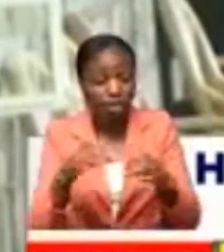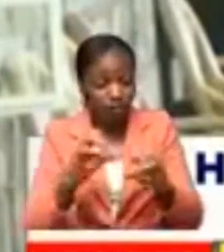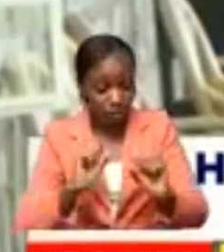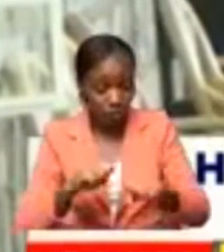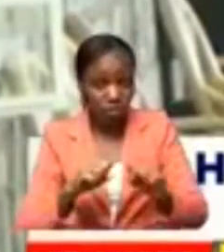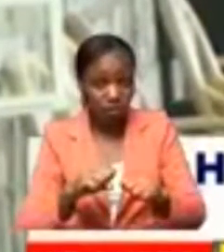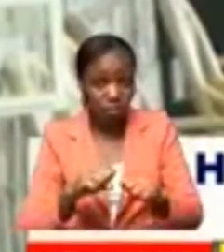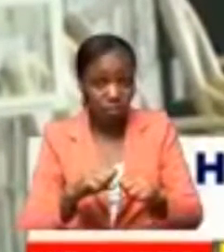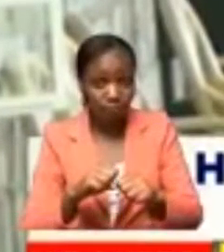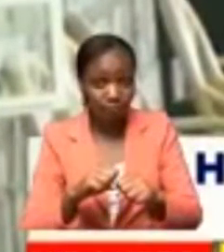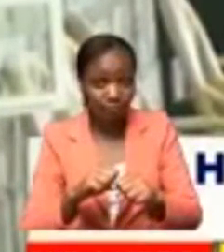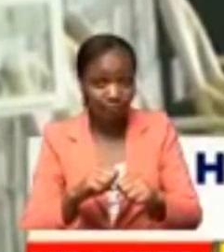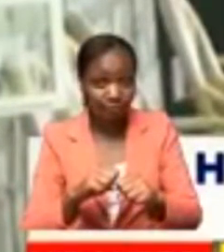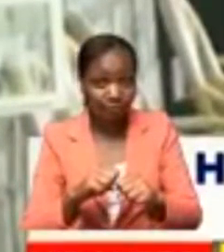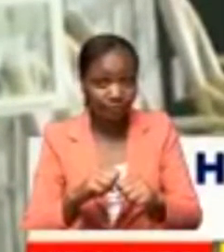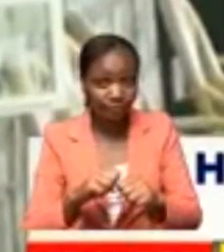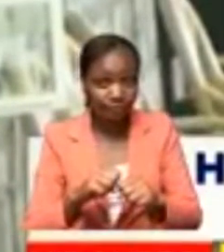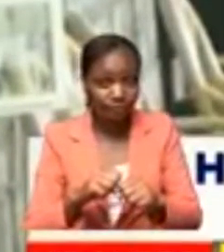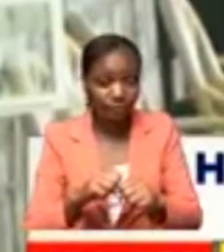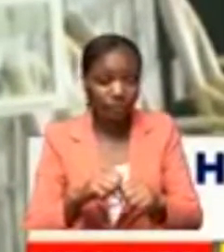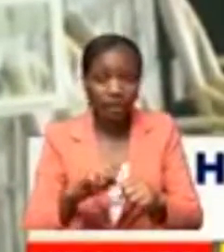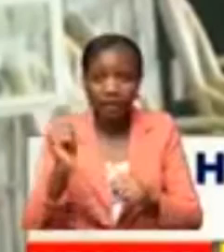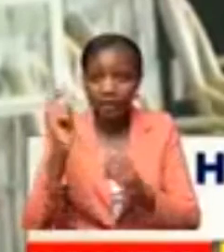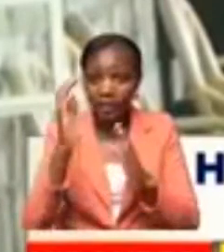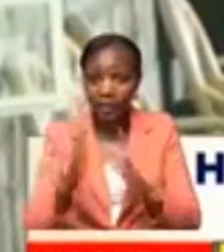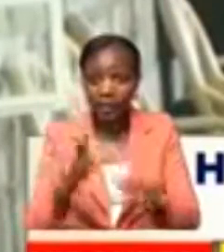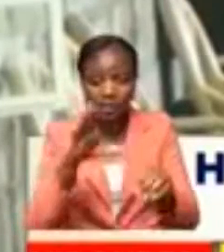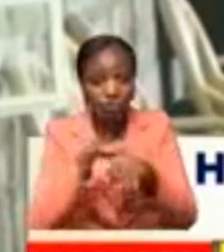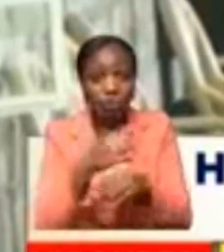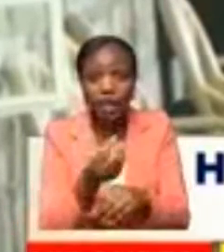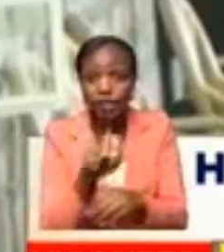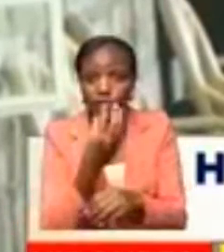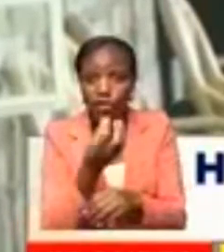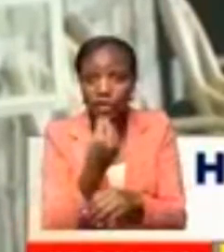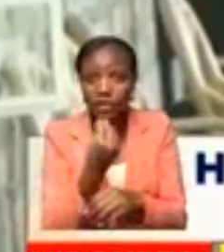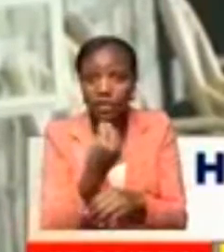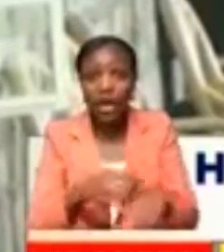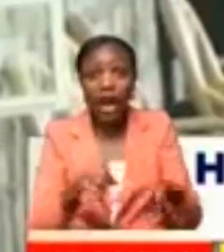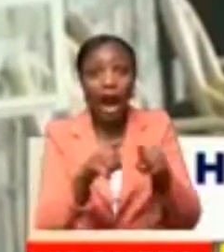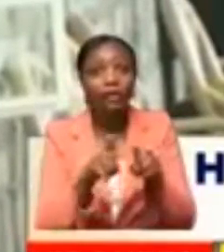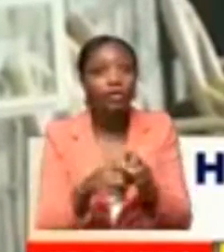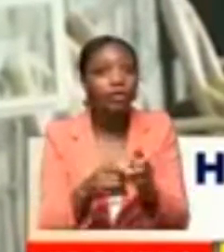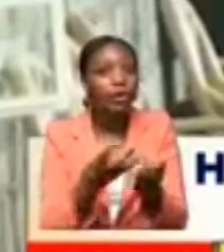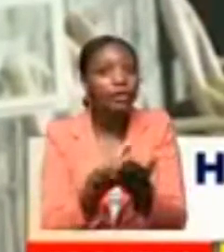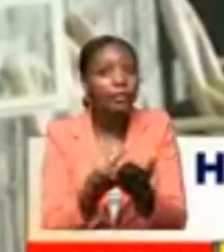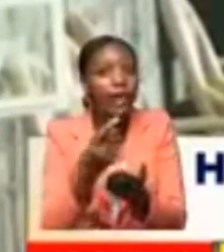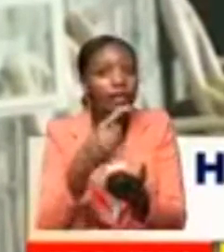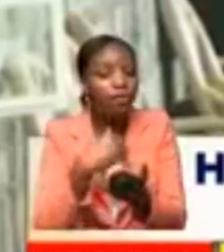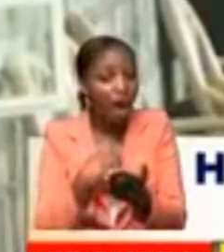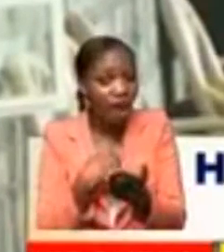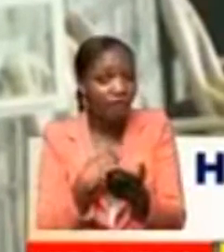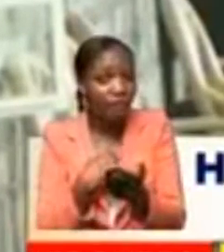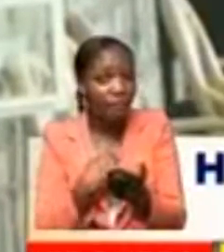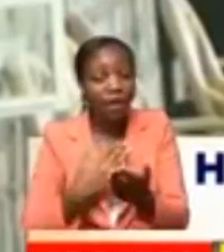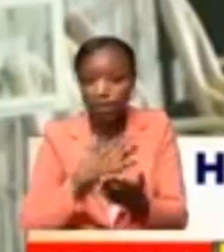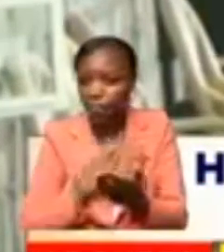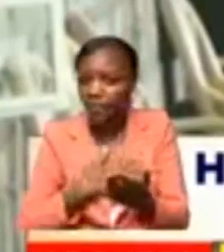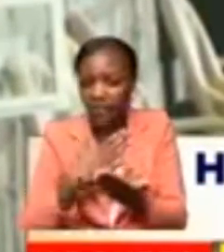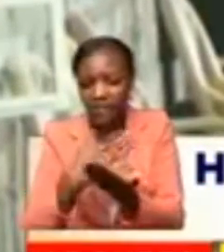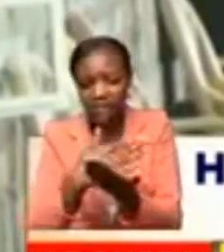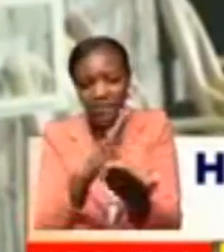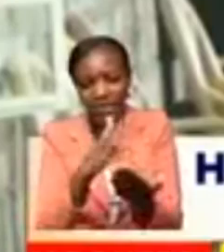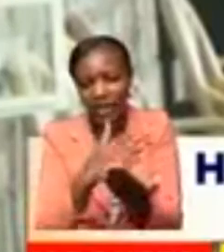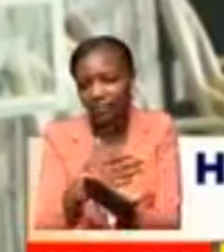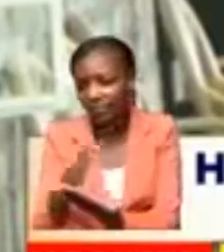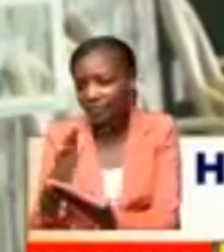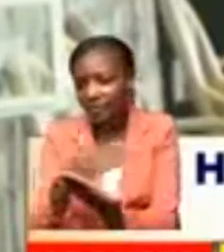vile tunaona mahali zingine wananchi wamepewa chakula, na hata zile pesa zenye tunaona watu wanapewa kule Nairobi, hata